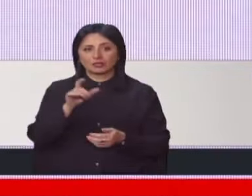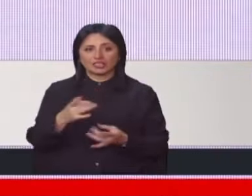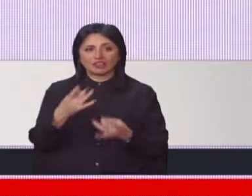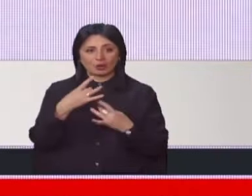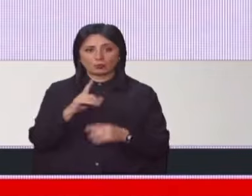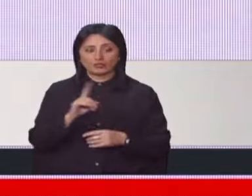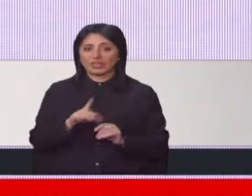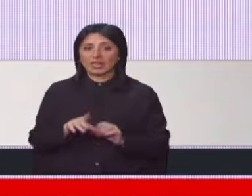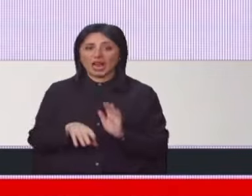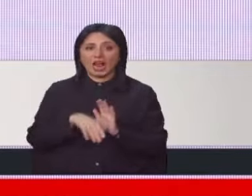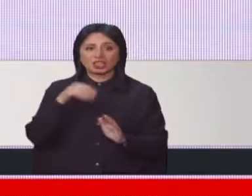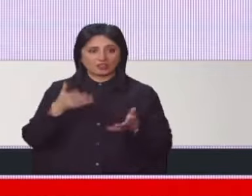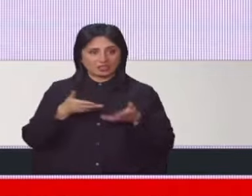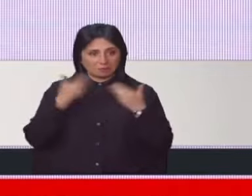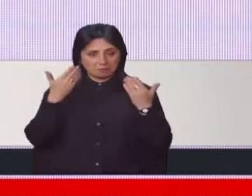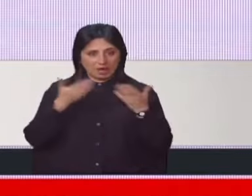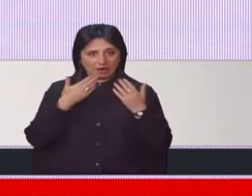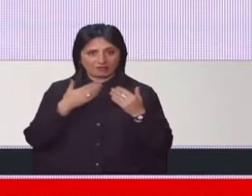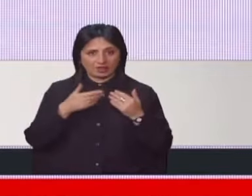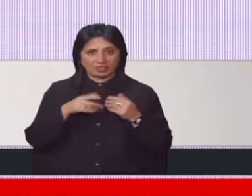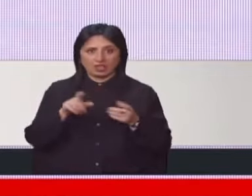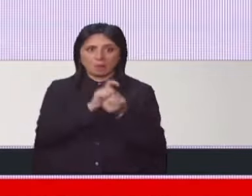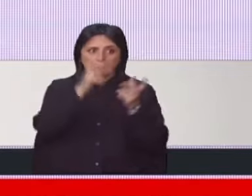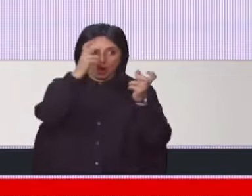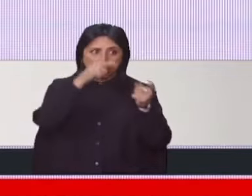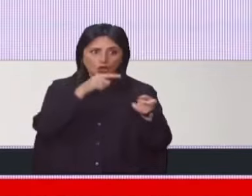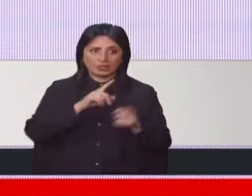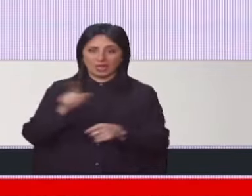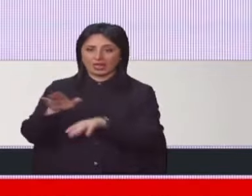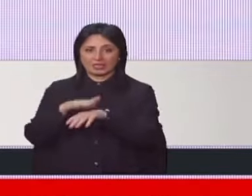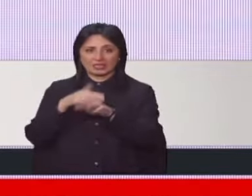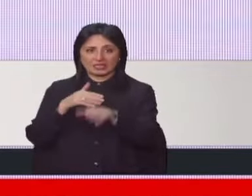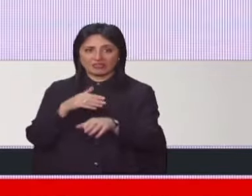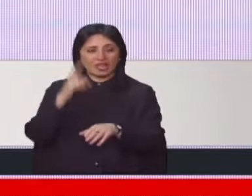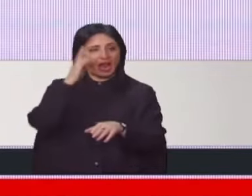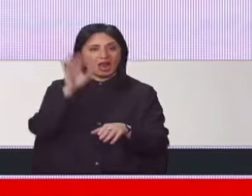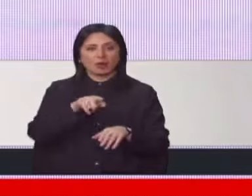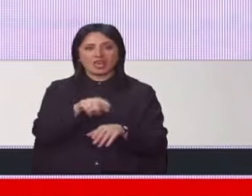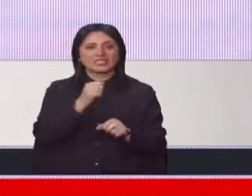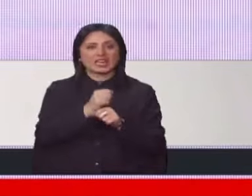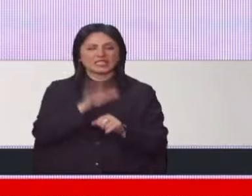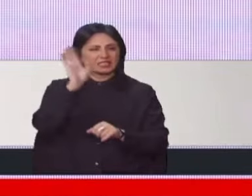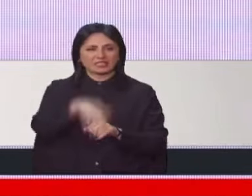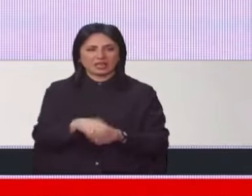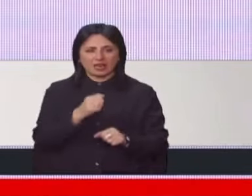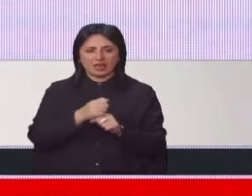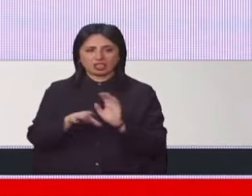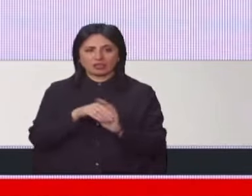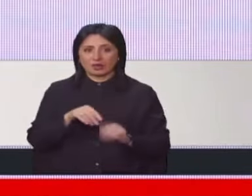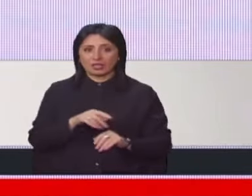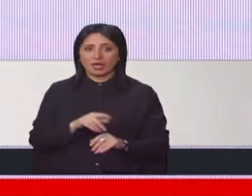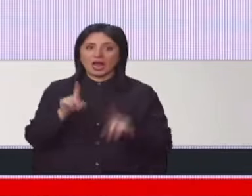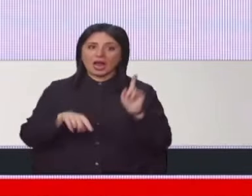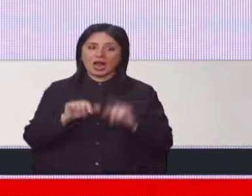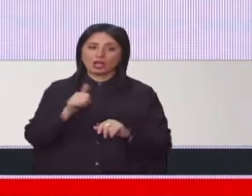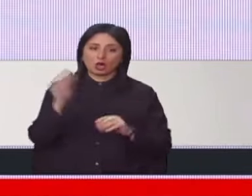გეუბნებიათ რომ არჩევანი მარტივია აგრეს ბოროტი ძალა აგრეს სიკეთე და არი ფიქრო და ესე გააკეთე არჩევანი ხან